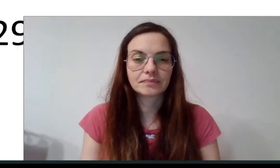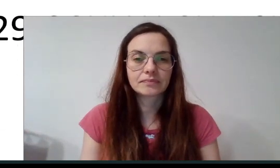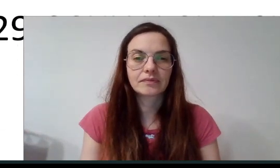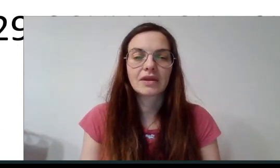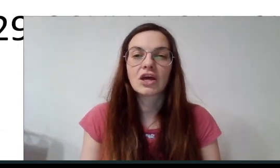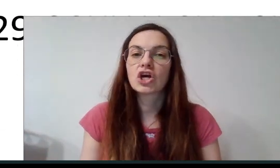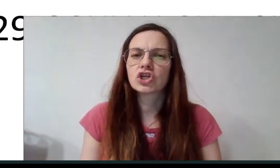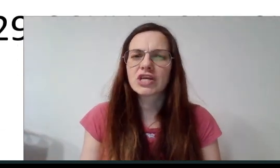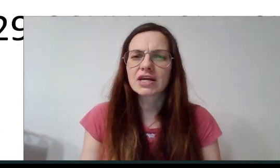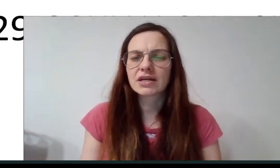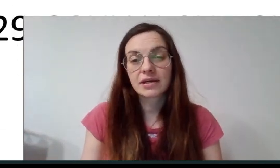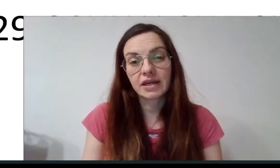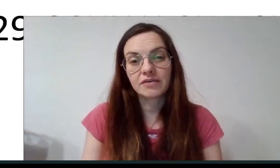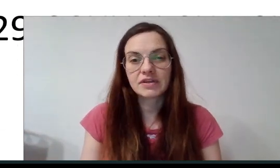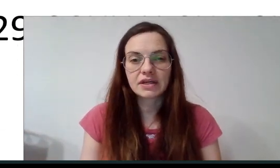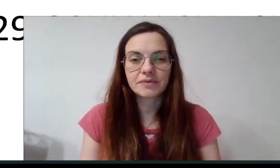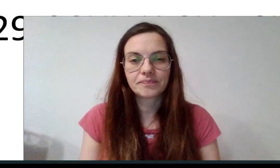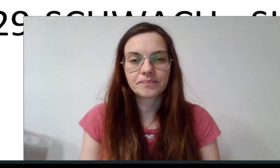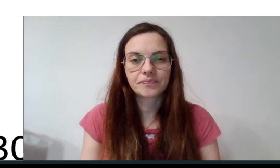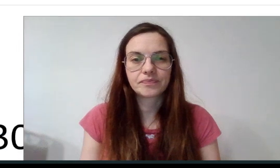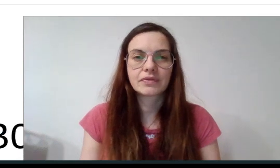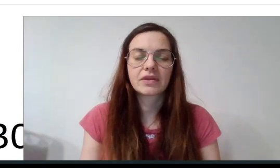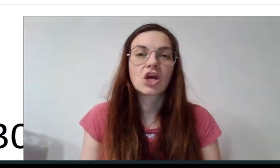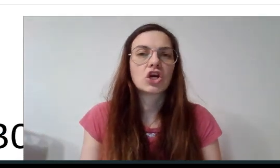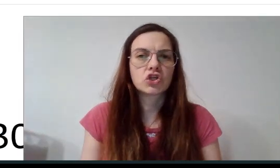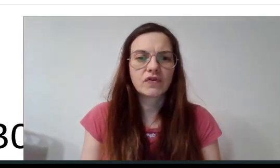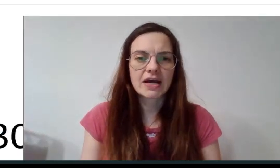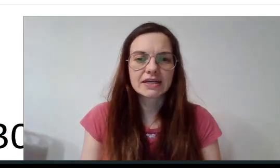Stark, kräftig. Schwach.